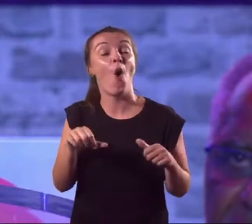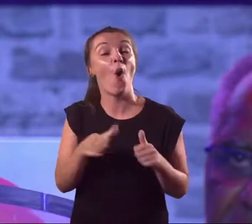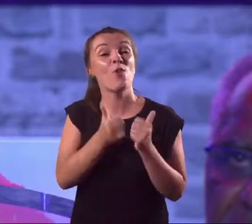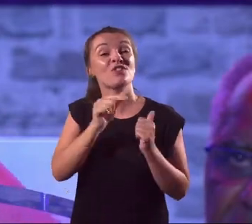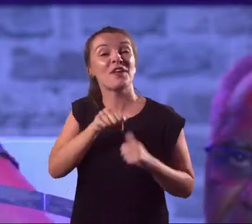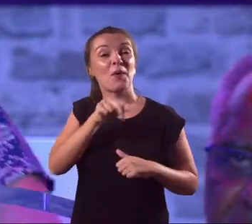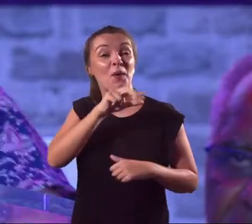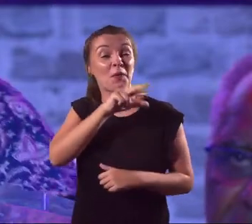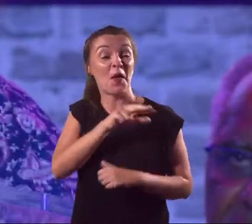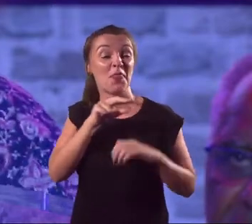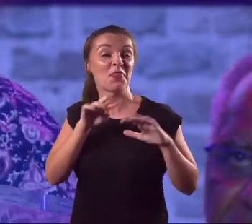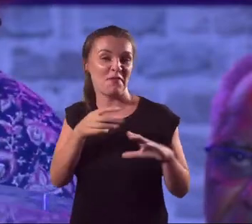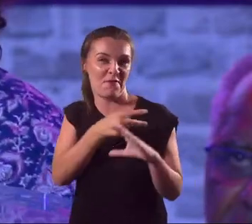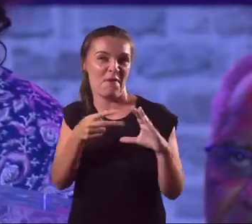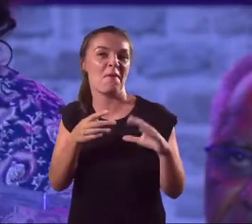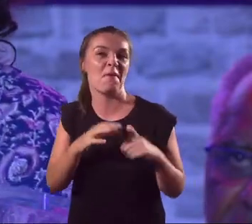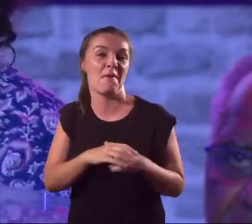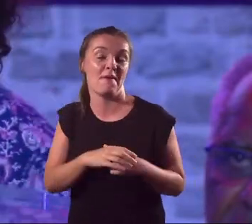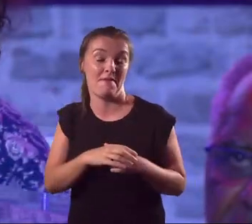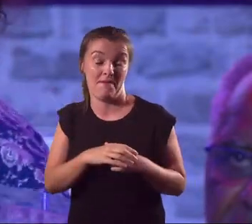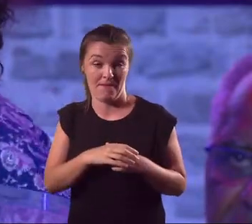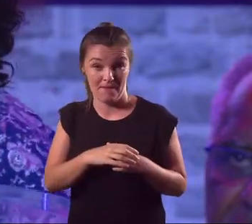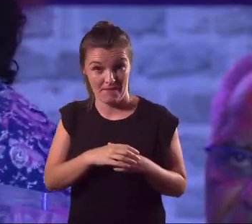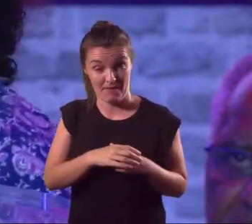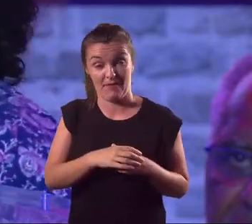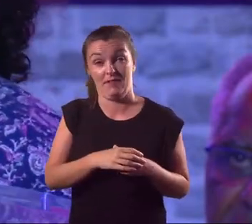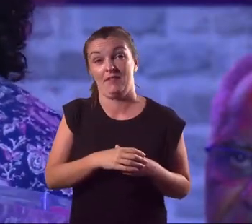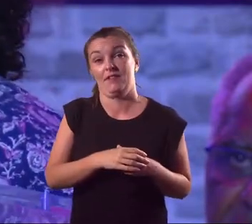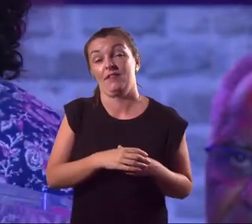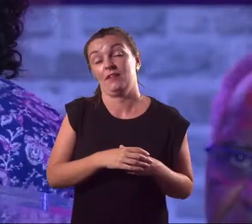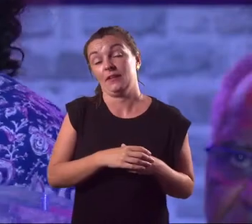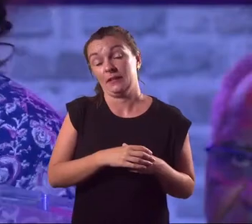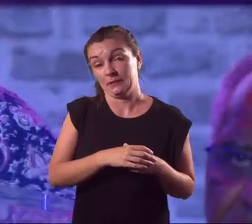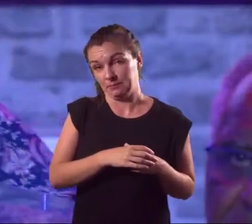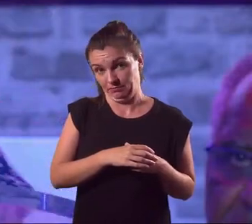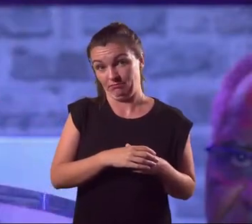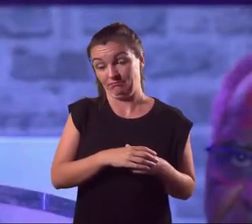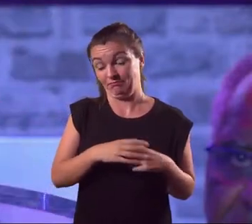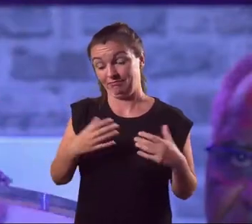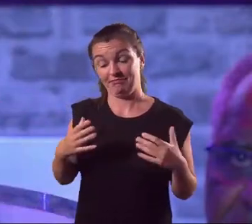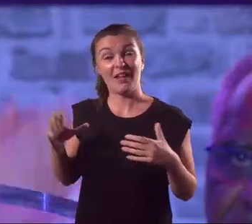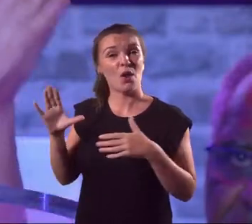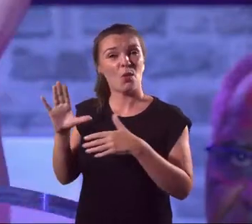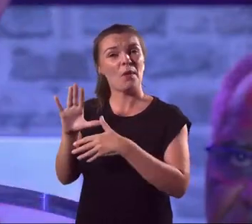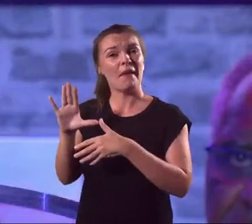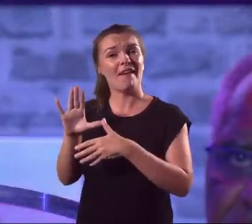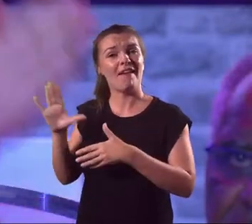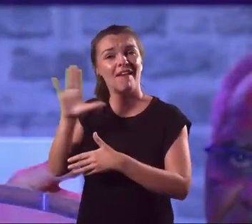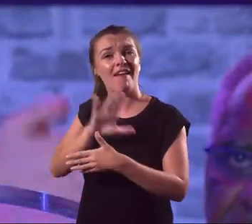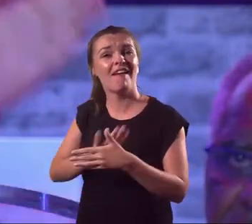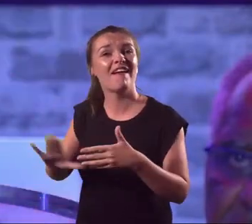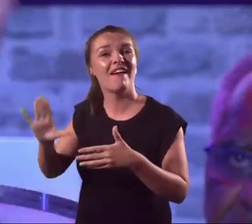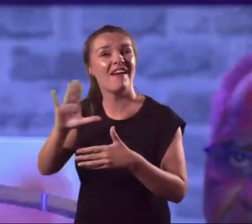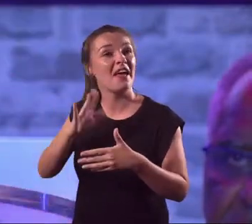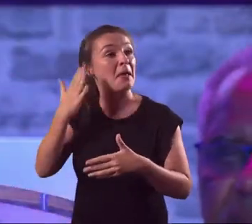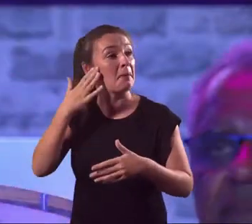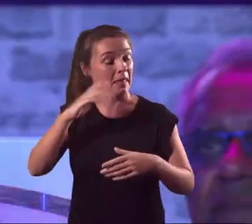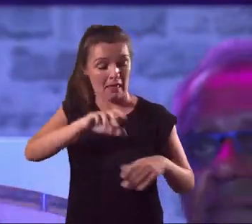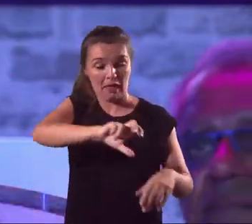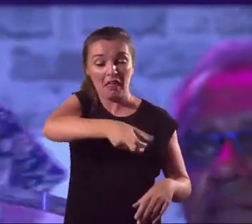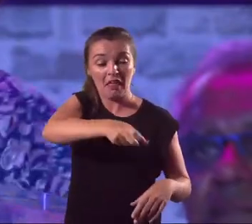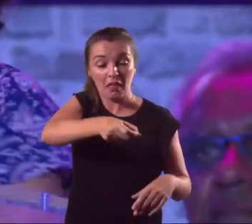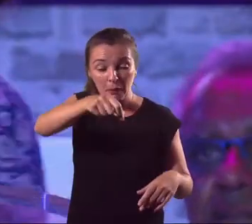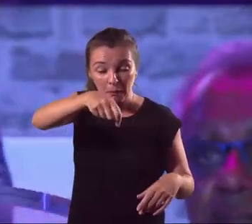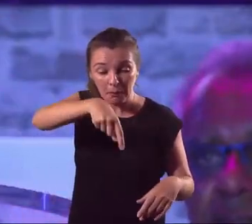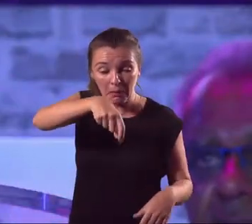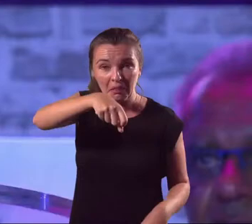11,39 €. 11,39 €. Quand on sait à quel point les Guadeloupéens non seulement n'ont pas d'eau quand elle sort du